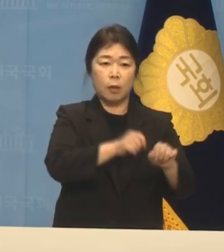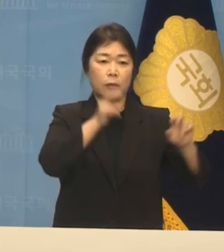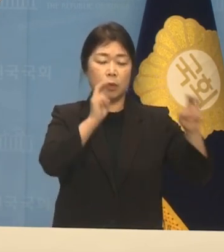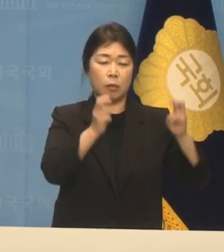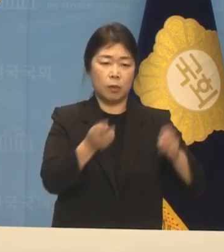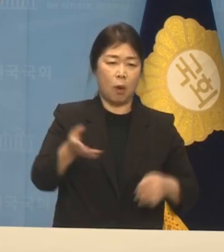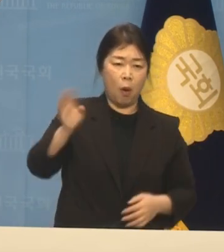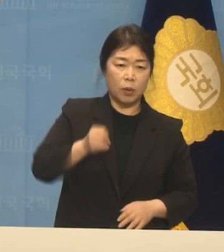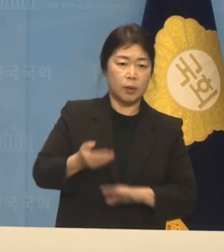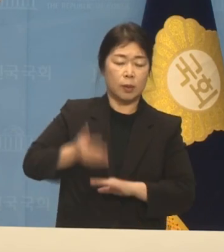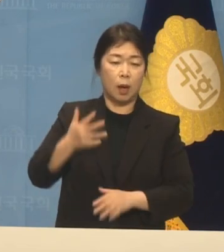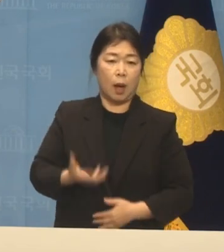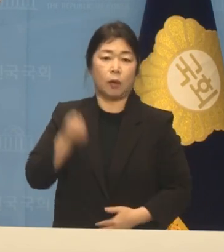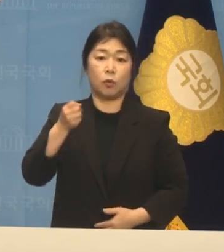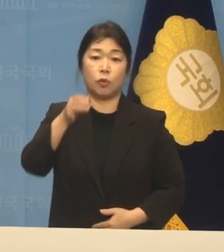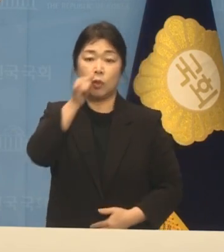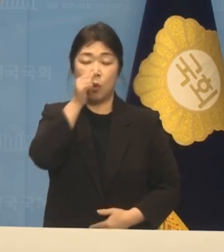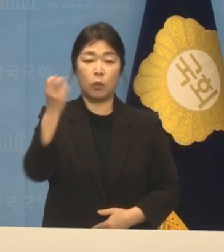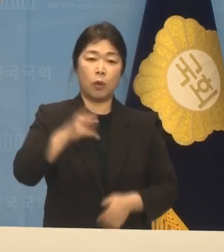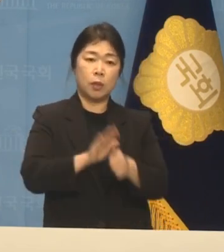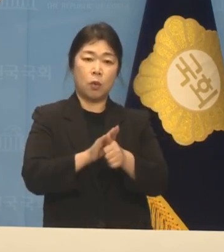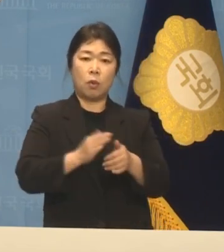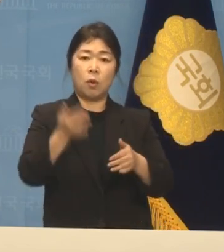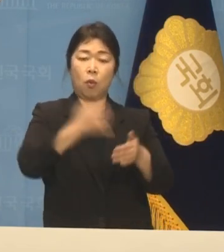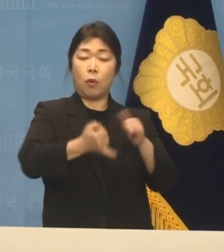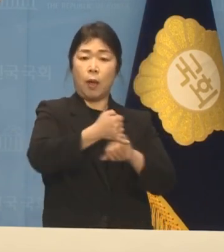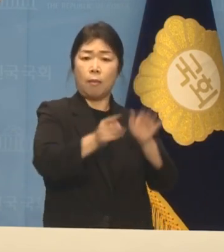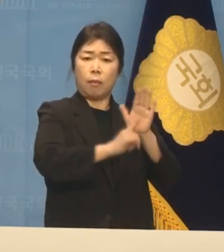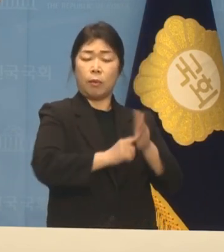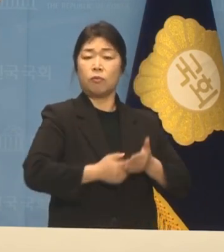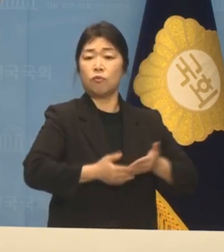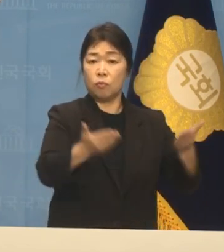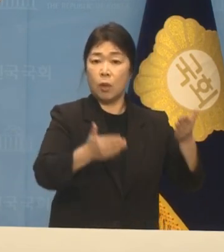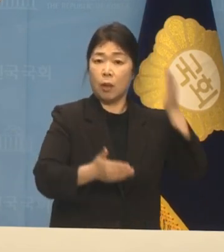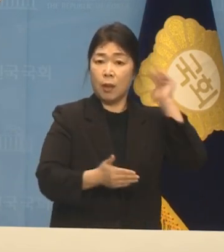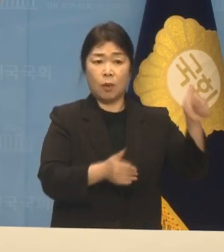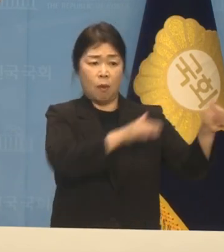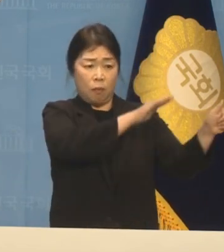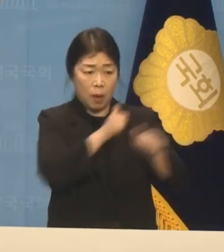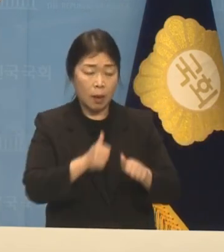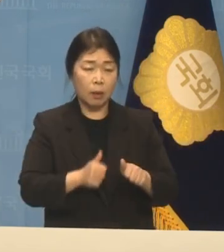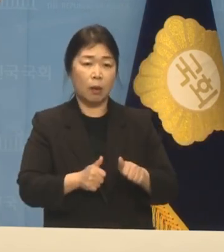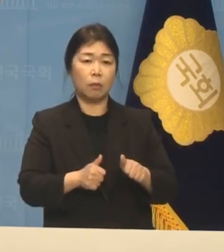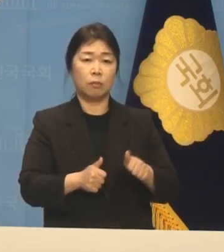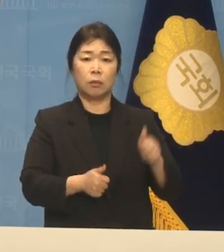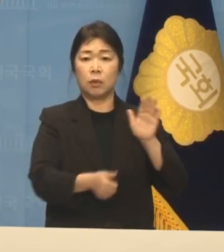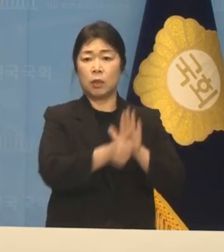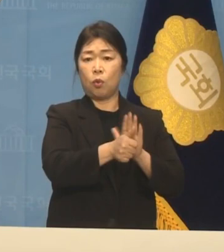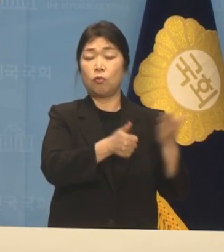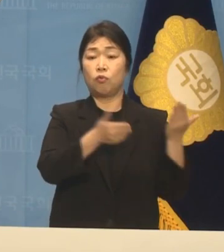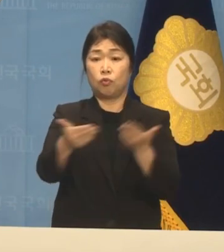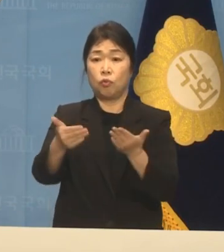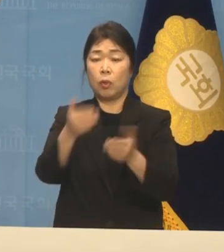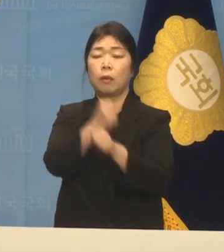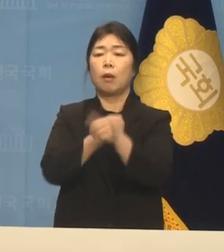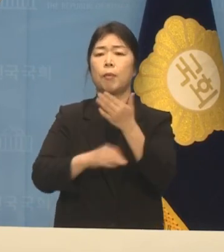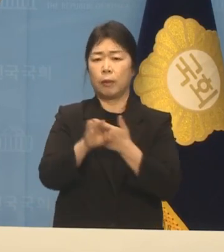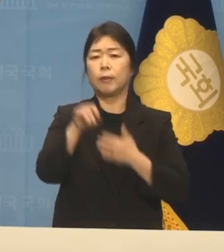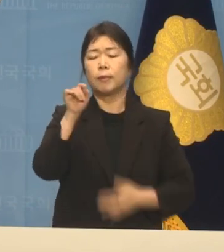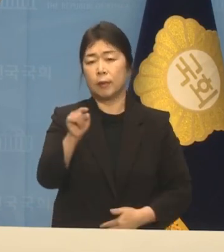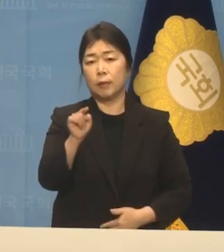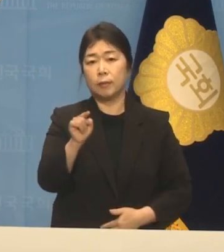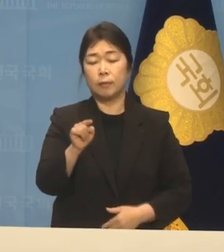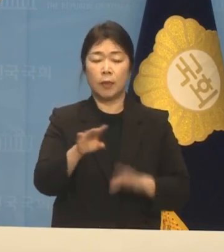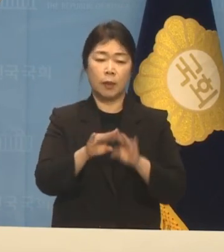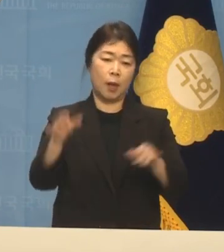수십억 원을 보유하고 지원 공약을 남발하고 대통령까지 천문학적 지원 사례를 밝힌다면